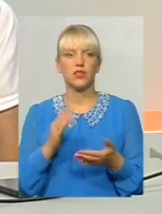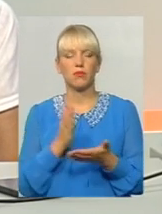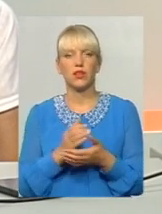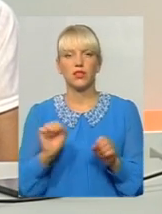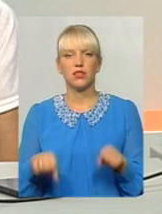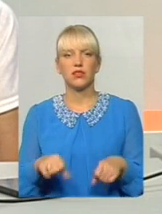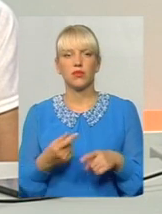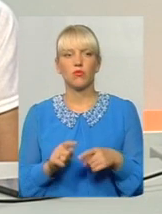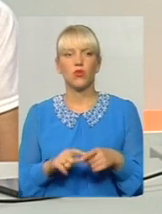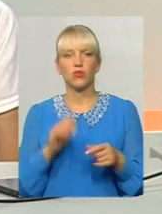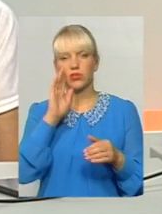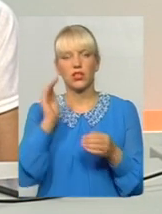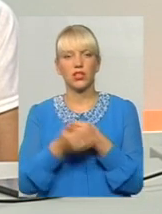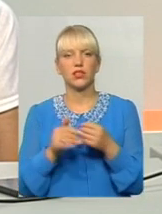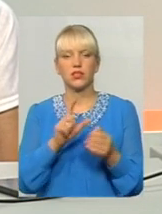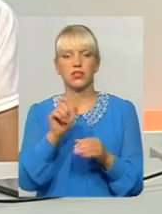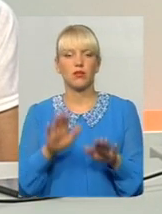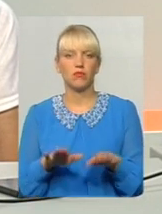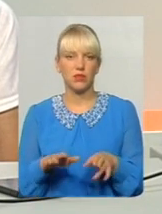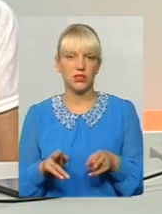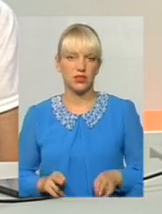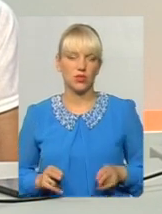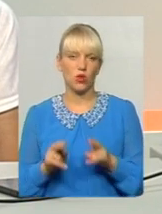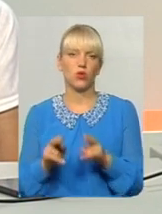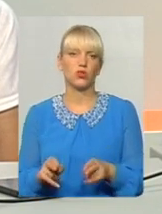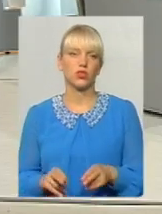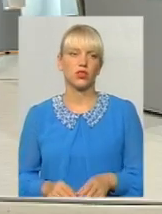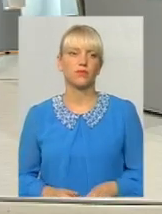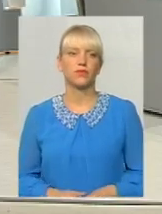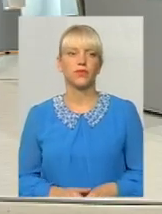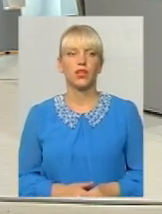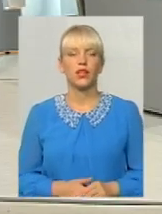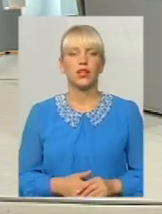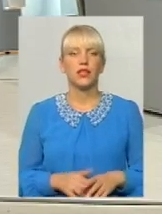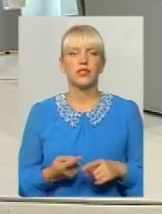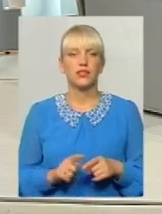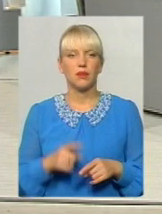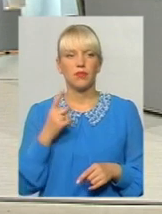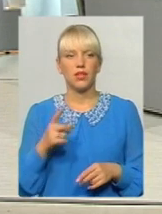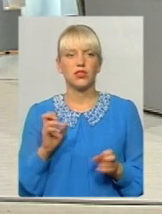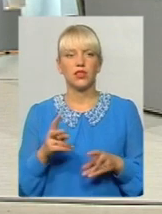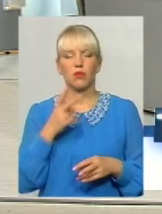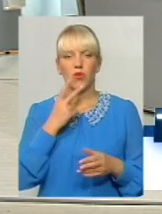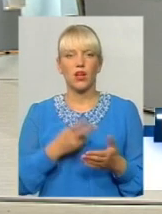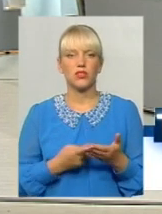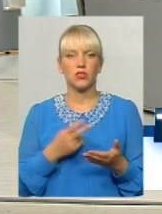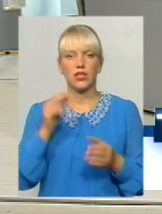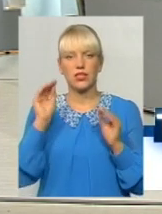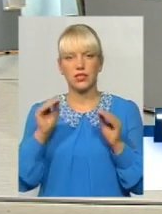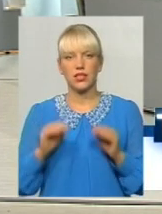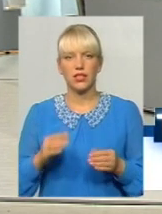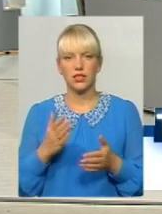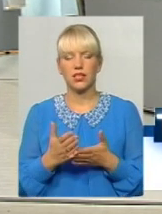все ж таки скритися з місця вчинення злочину, чи кримінального, чи адміністративного. Це по-перше. А по-друге, все ж таки, як показує статистика, досить